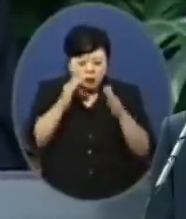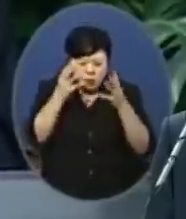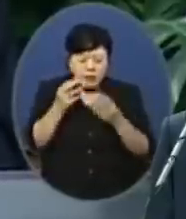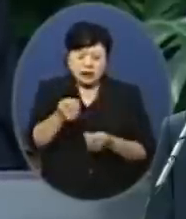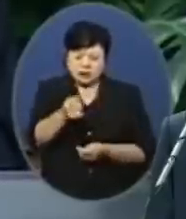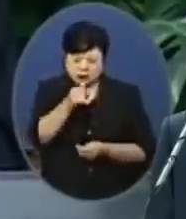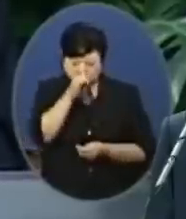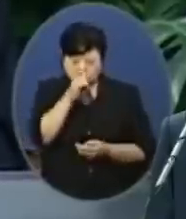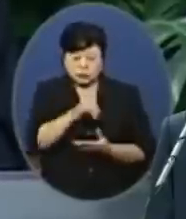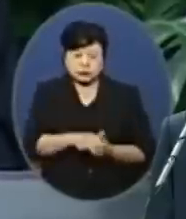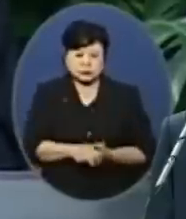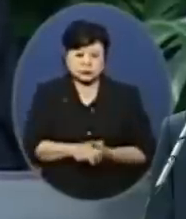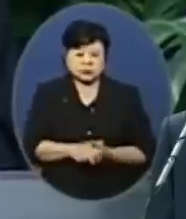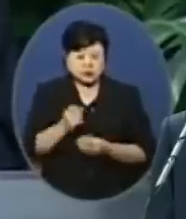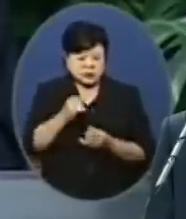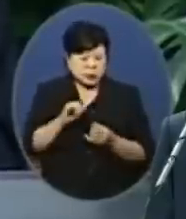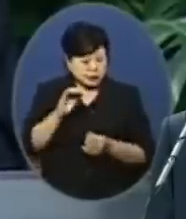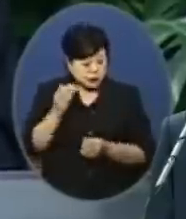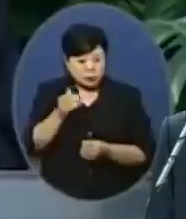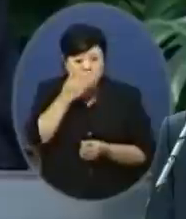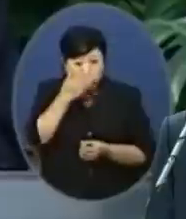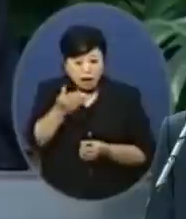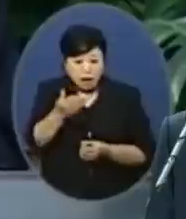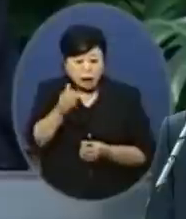많이 해서 훌륭한 사람이 될 수도 있고